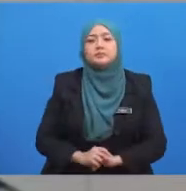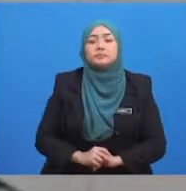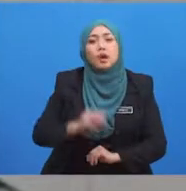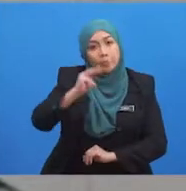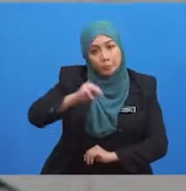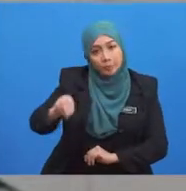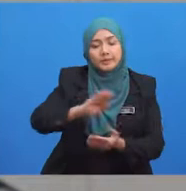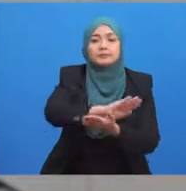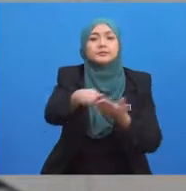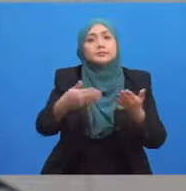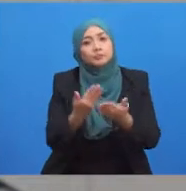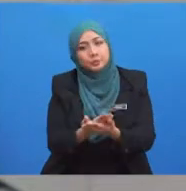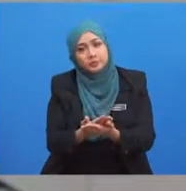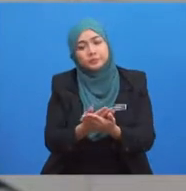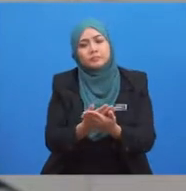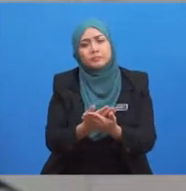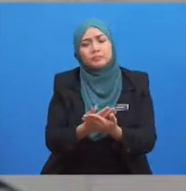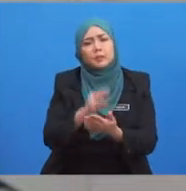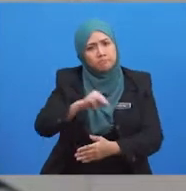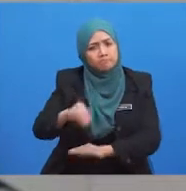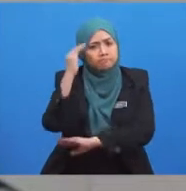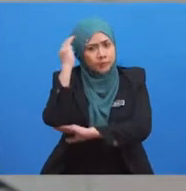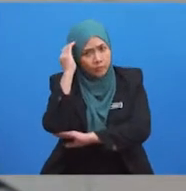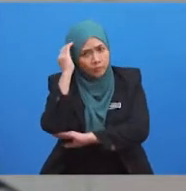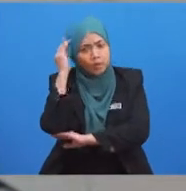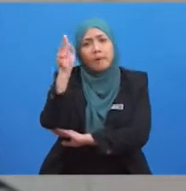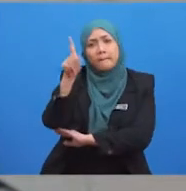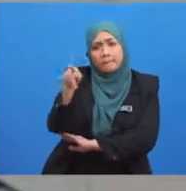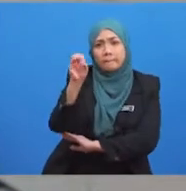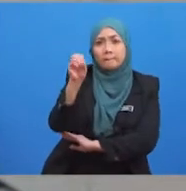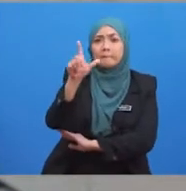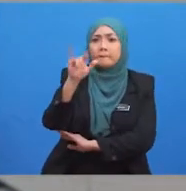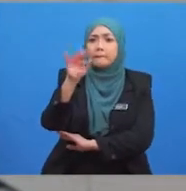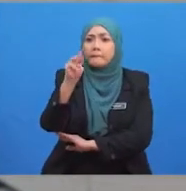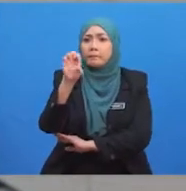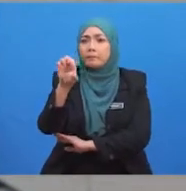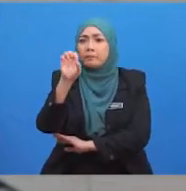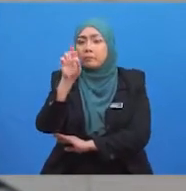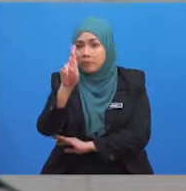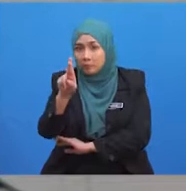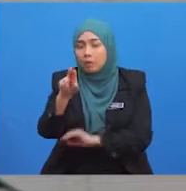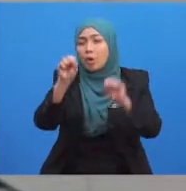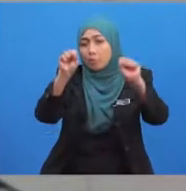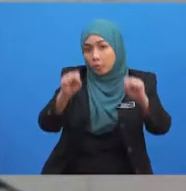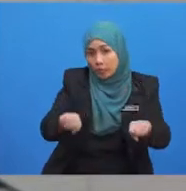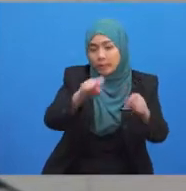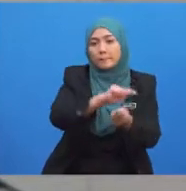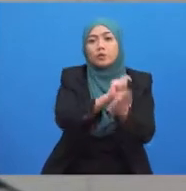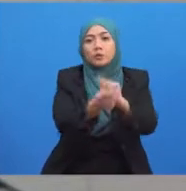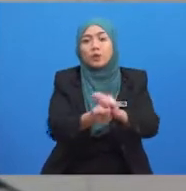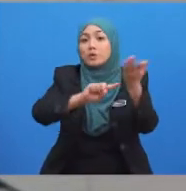Murid-murid sekalian, tahukah anda polimer juga boleh bertukar kembali